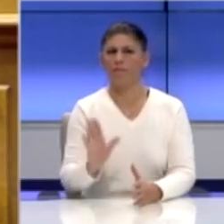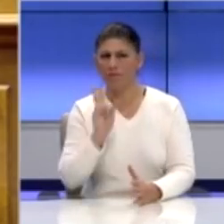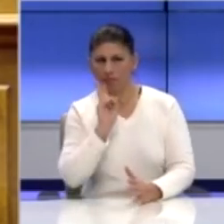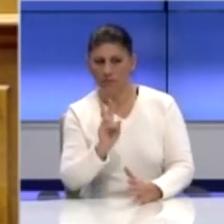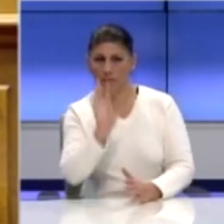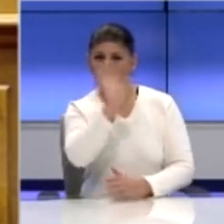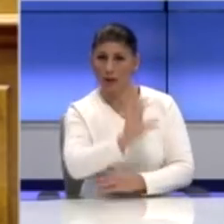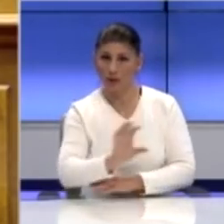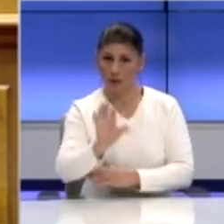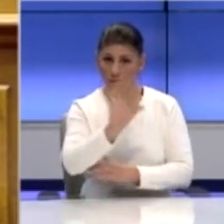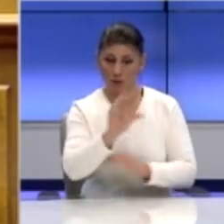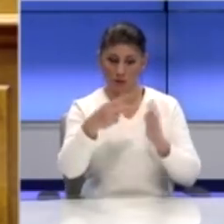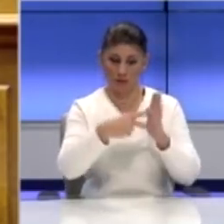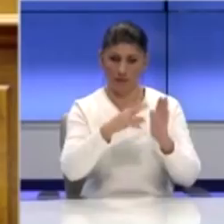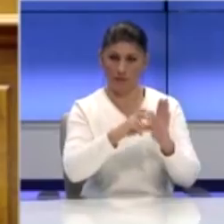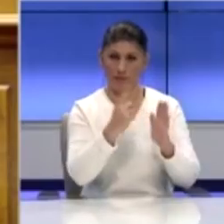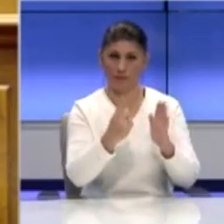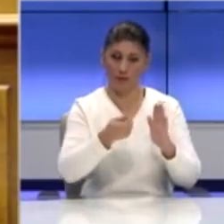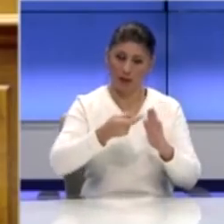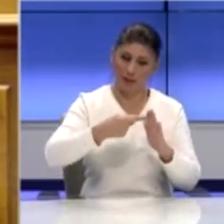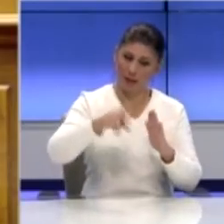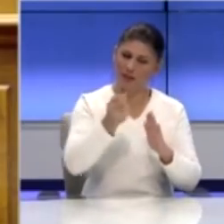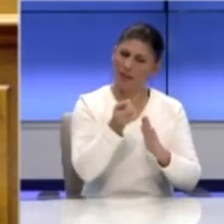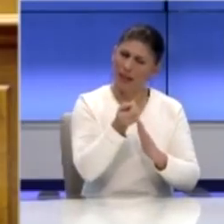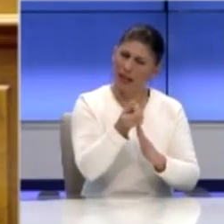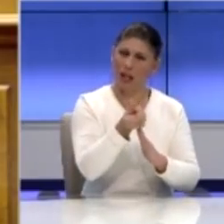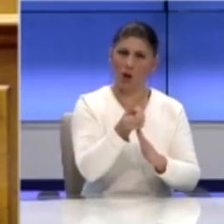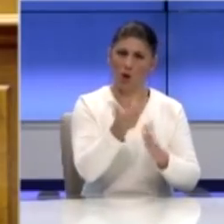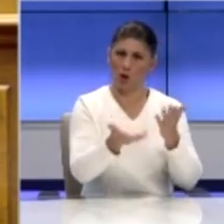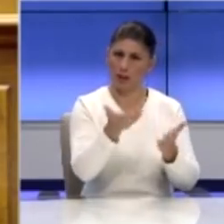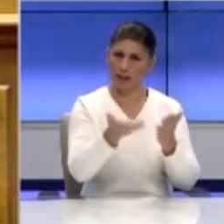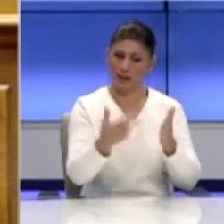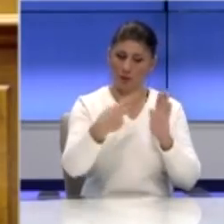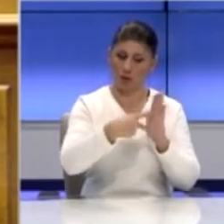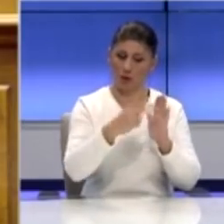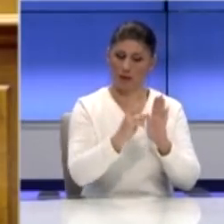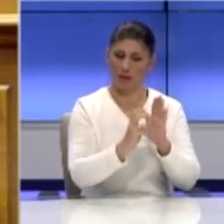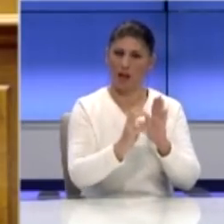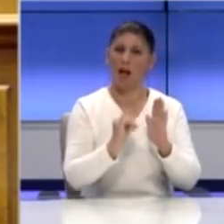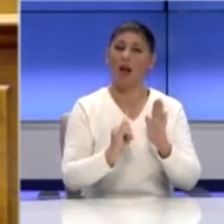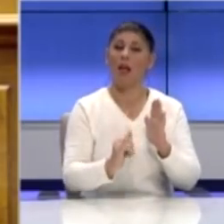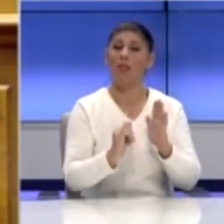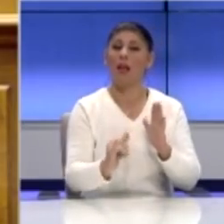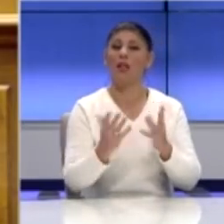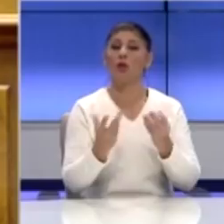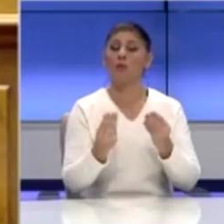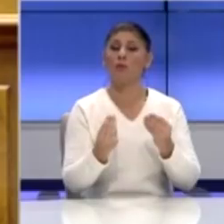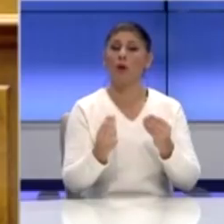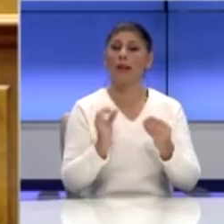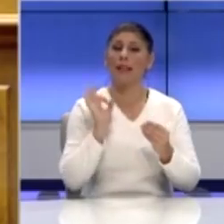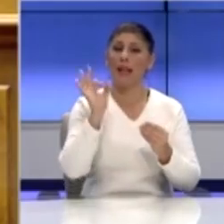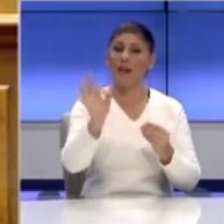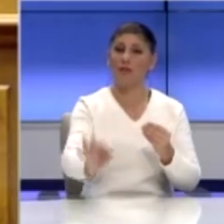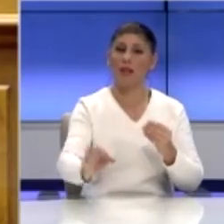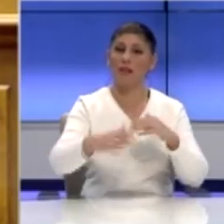ο τουρισμός το 2021 θα αυξηθεί λίγο σε σχέση με το 2020, αλλά θα αργήσει πολύ να